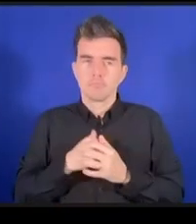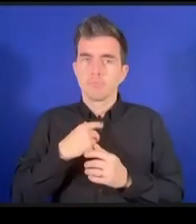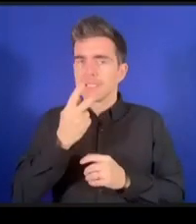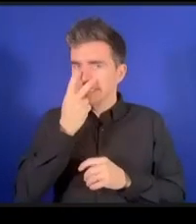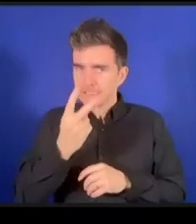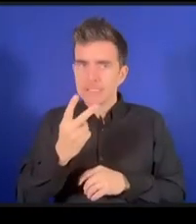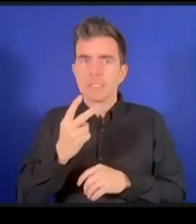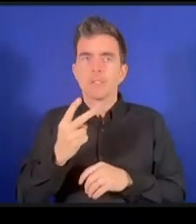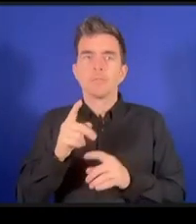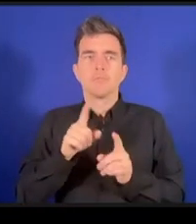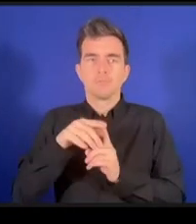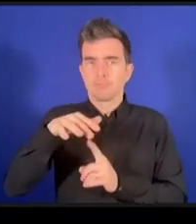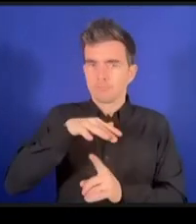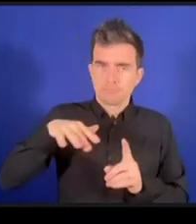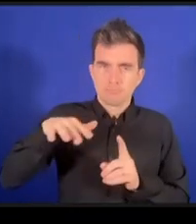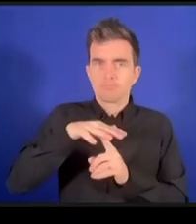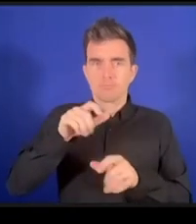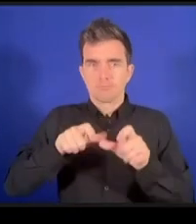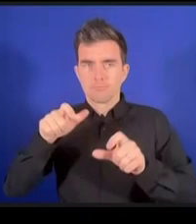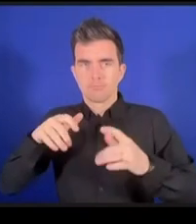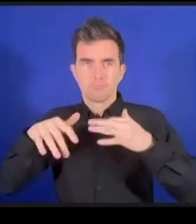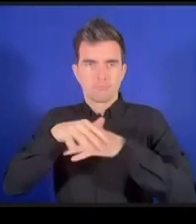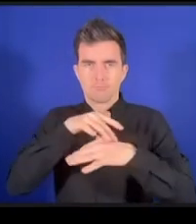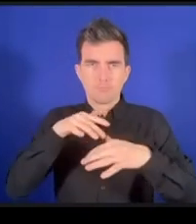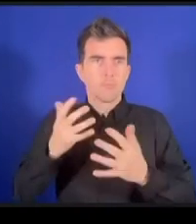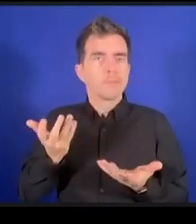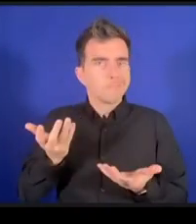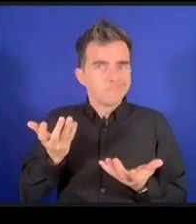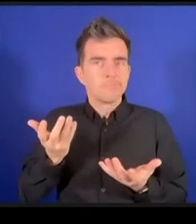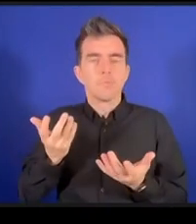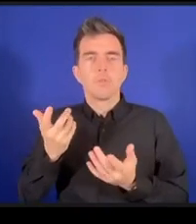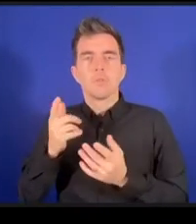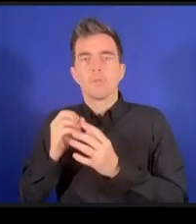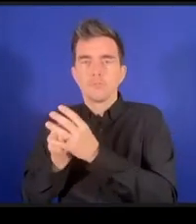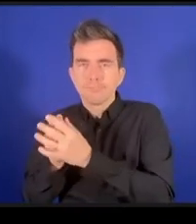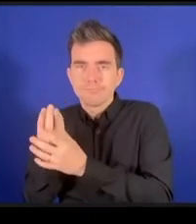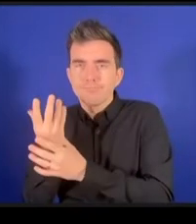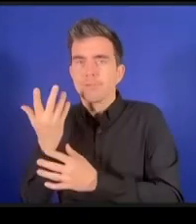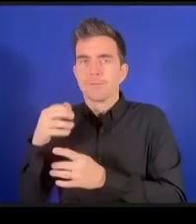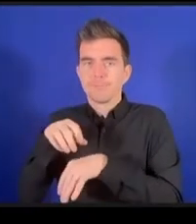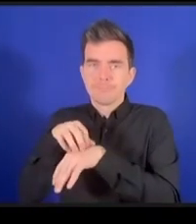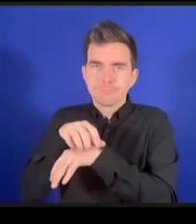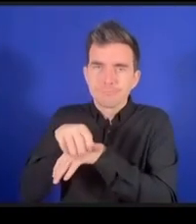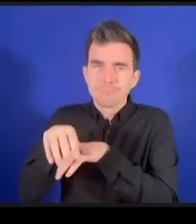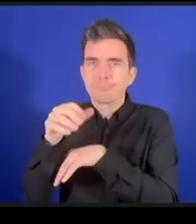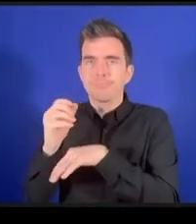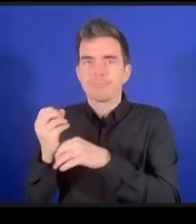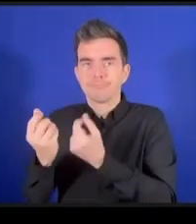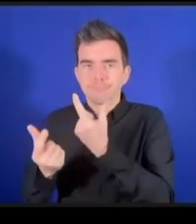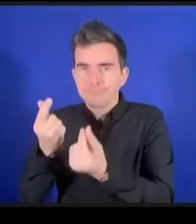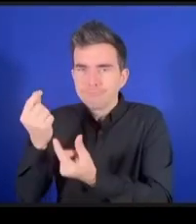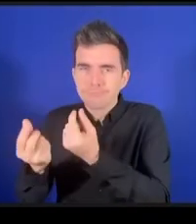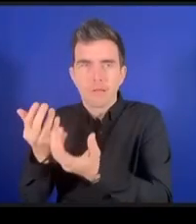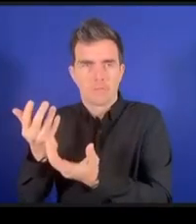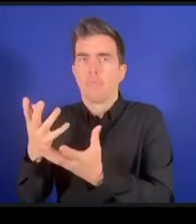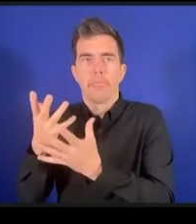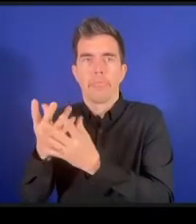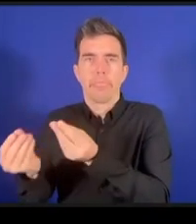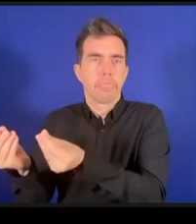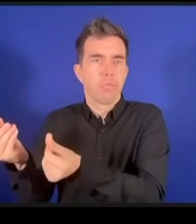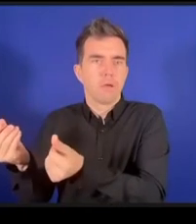среде необходимо наше обязательство претворить в жизнь использовать технологии особенно